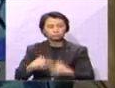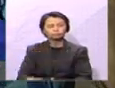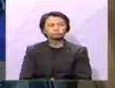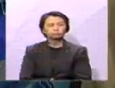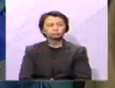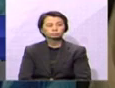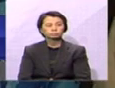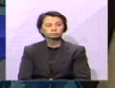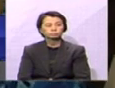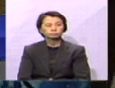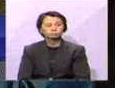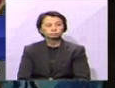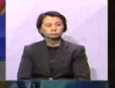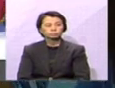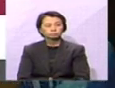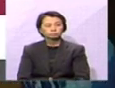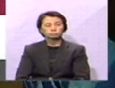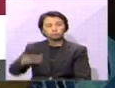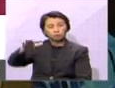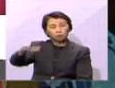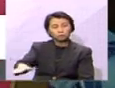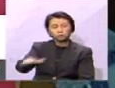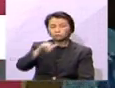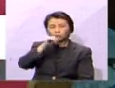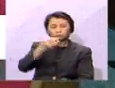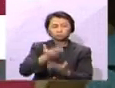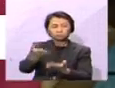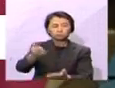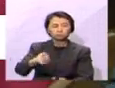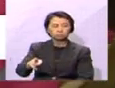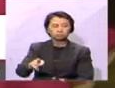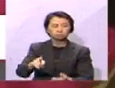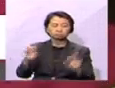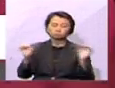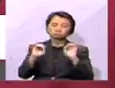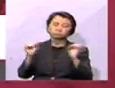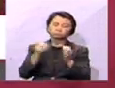tu Adik tu memang k beli dia takbik